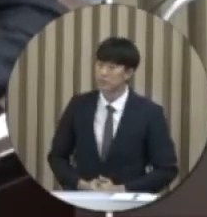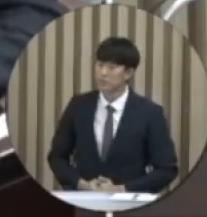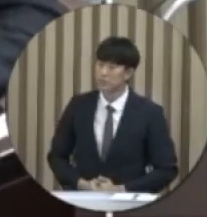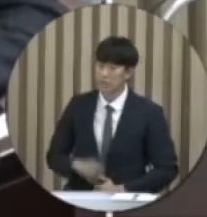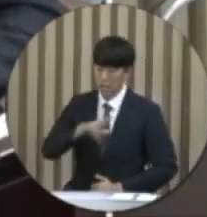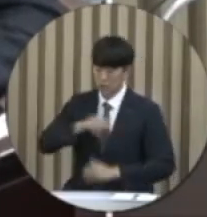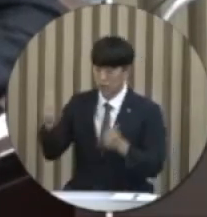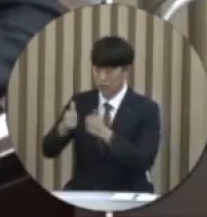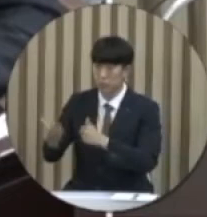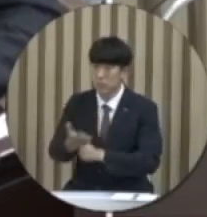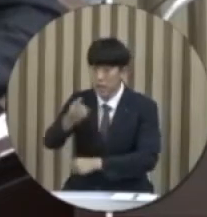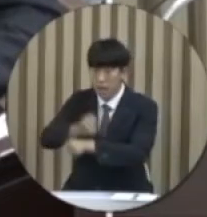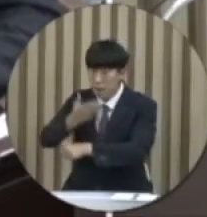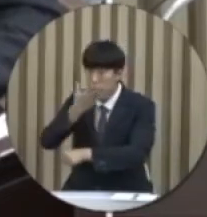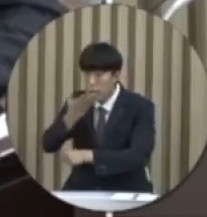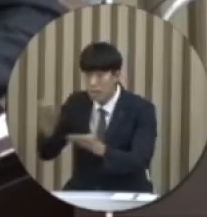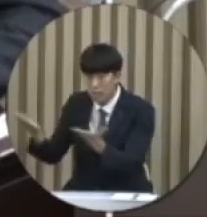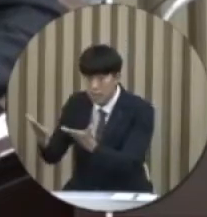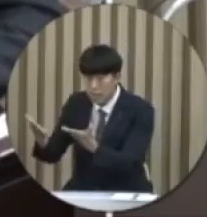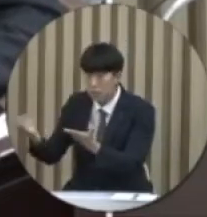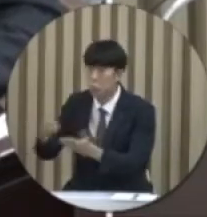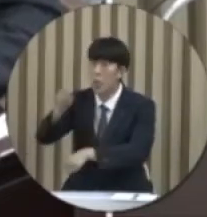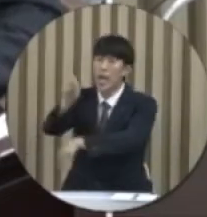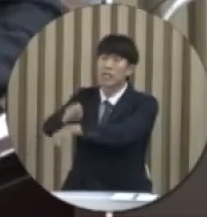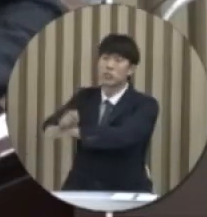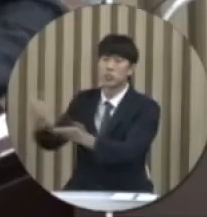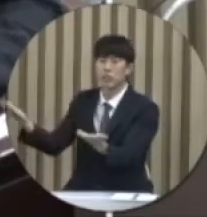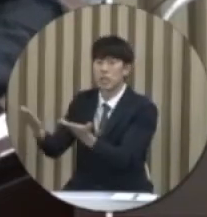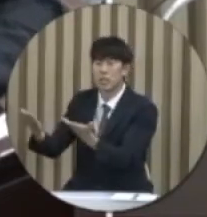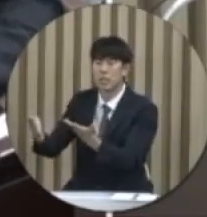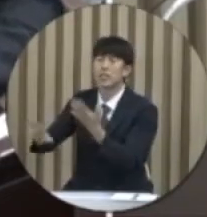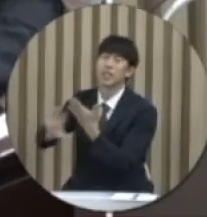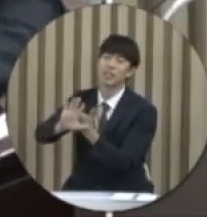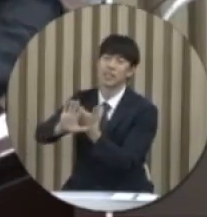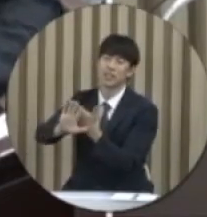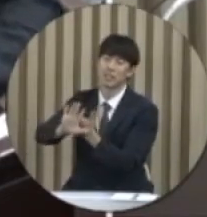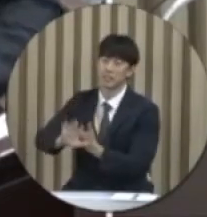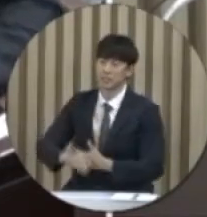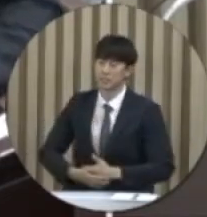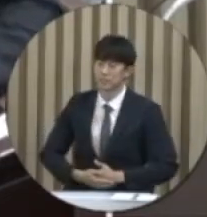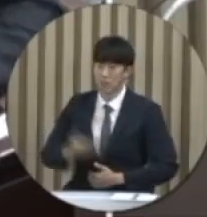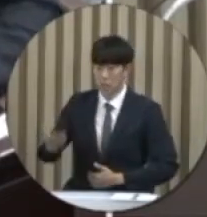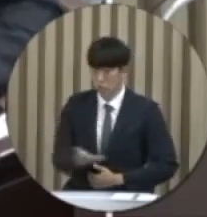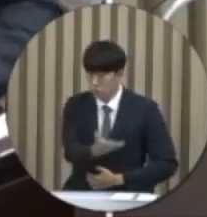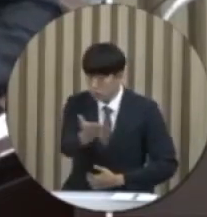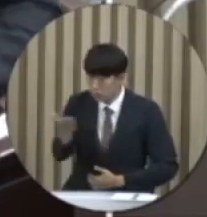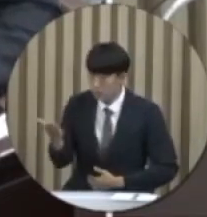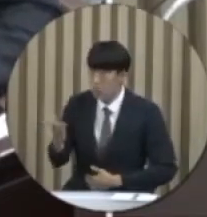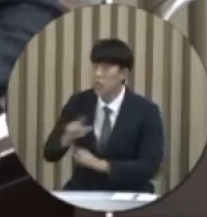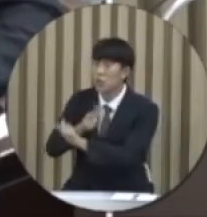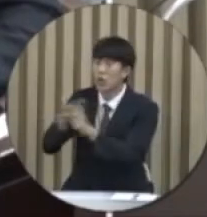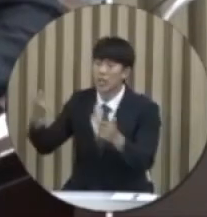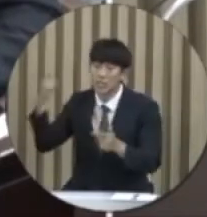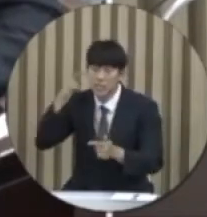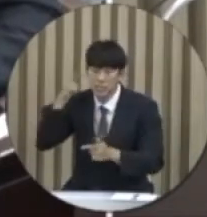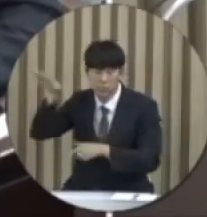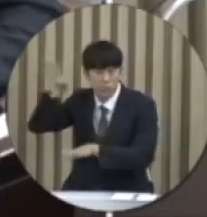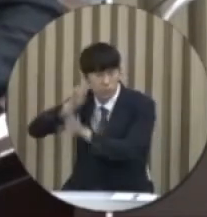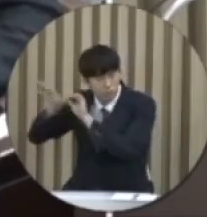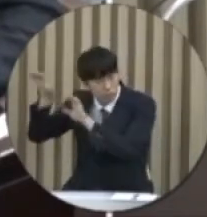의원님들이 할수 있는 거와 행정에서 하는 거는 같을 수 없습니다. 의원님들은 다양한 의견을 듣는 과정에